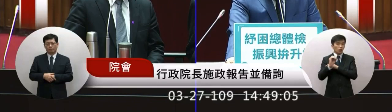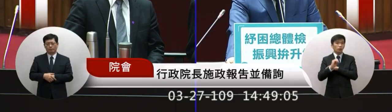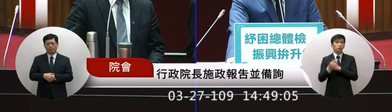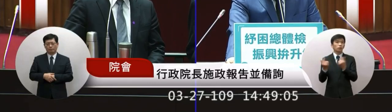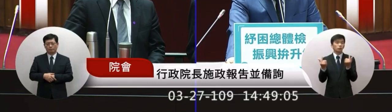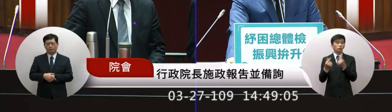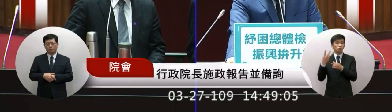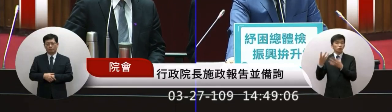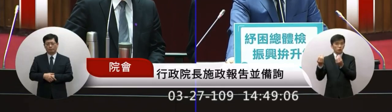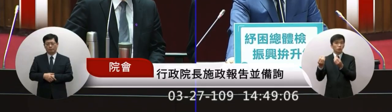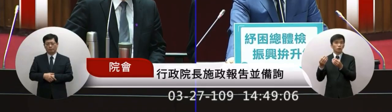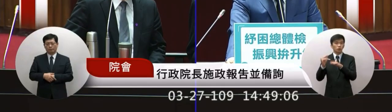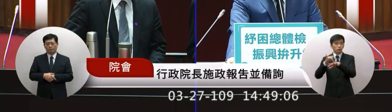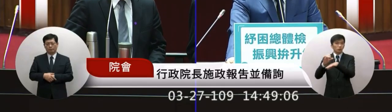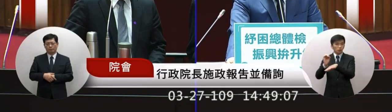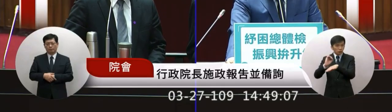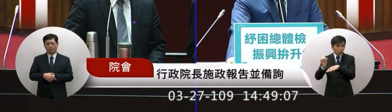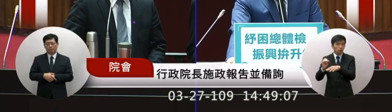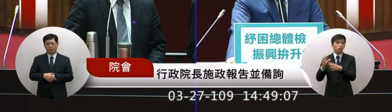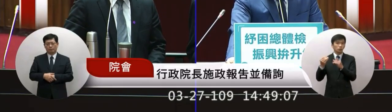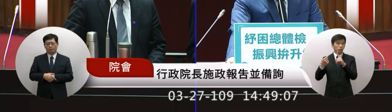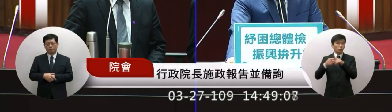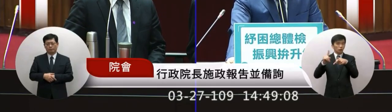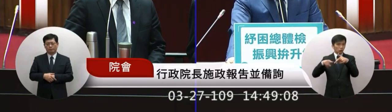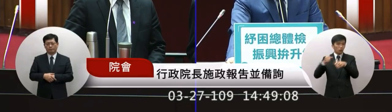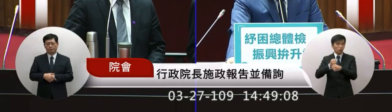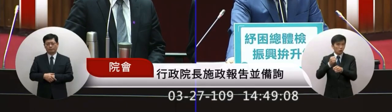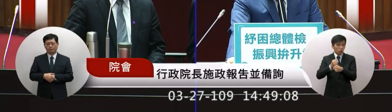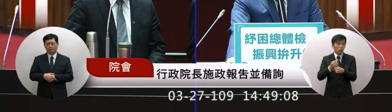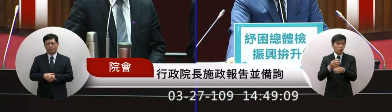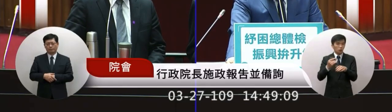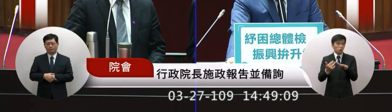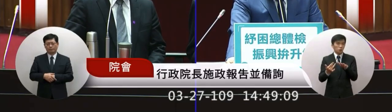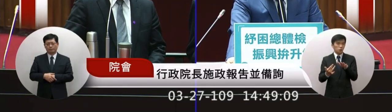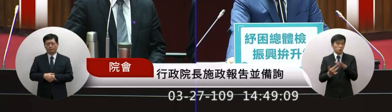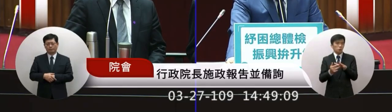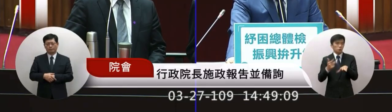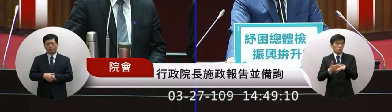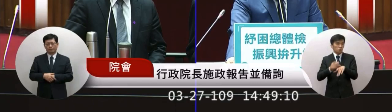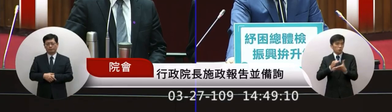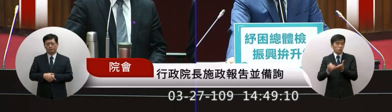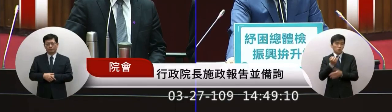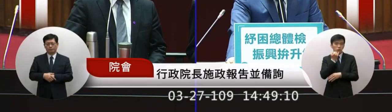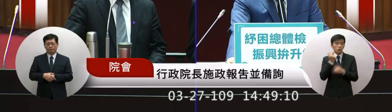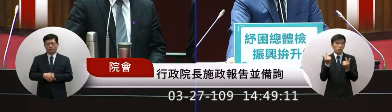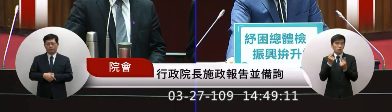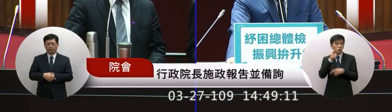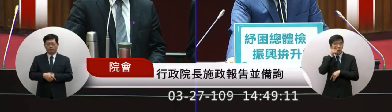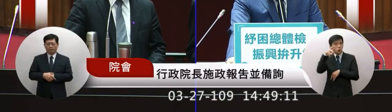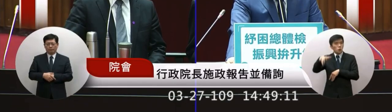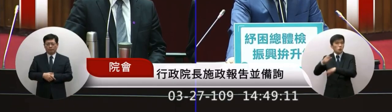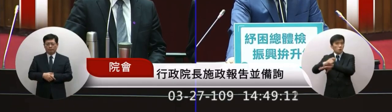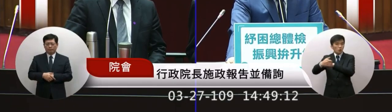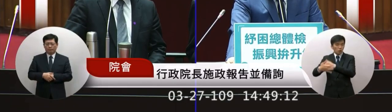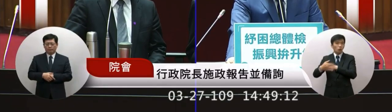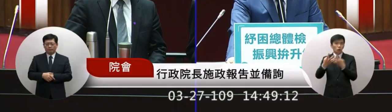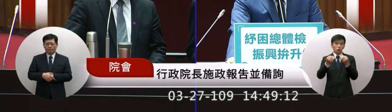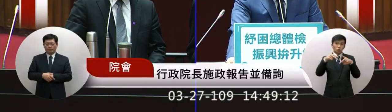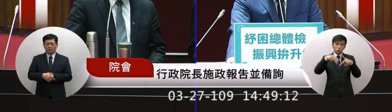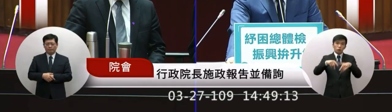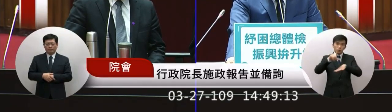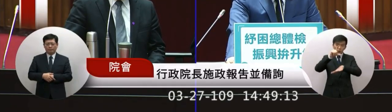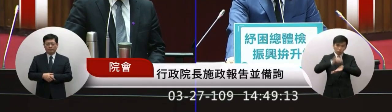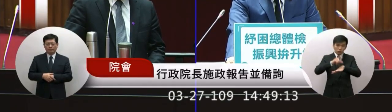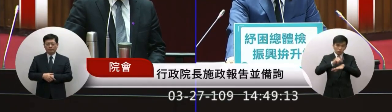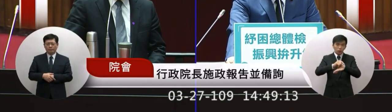接触产业、无人化生产、无机械应用，那这个部分当然有远距医疗、远端办公、数位课程、餐饮外送，包